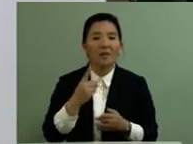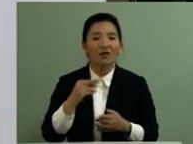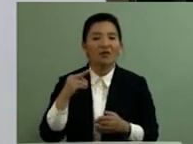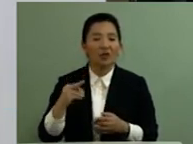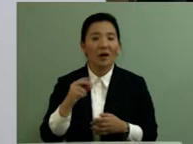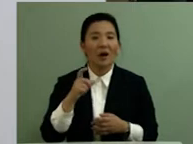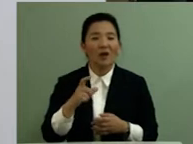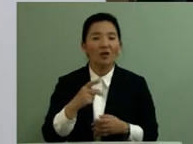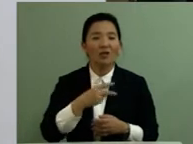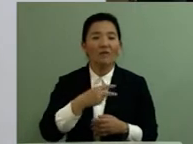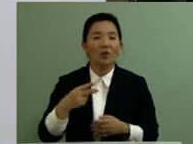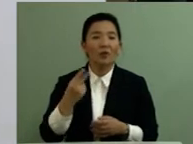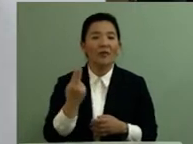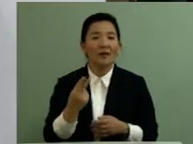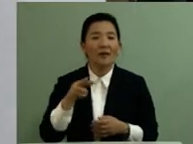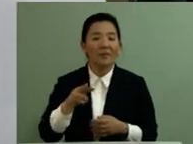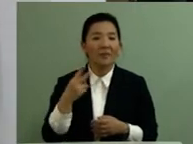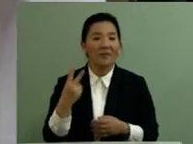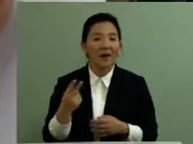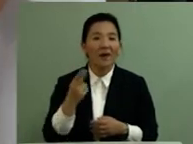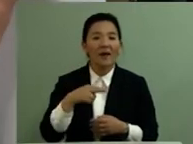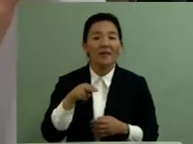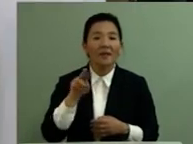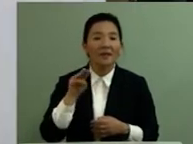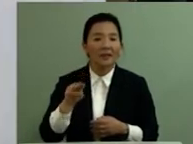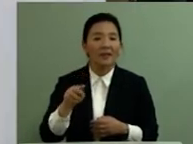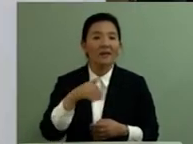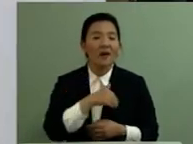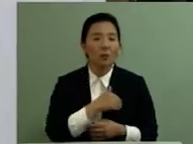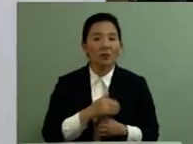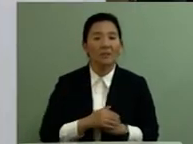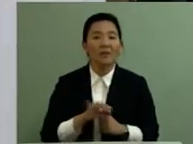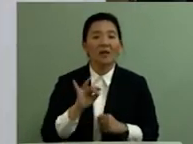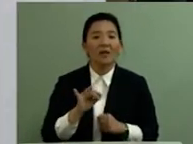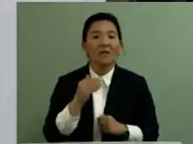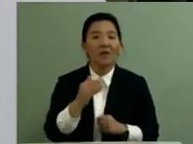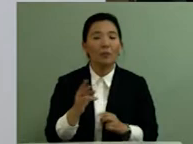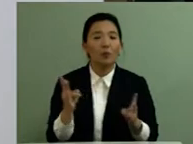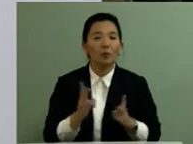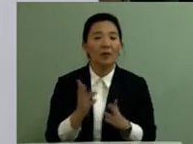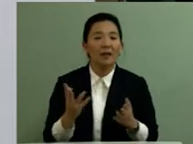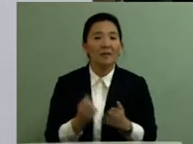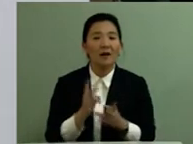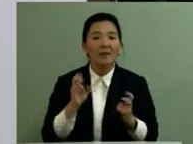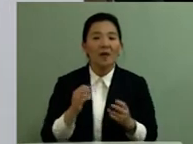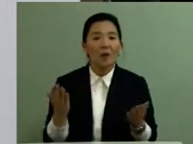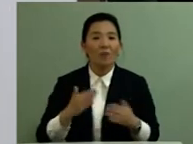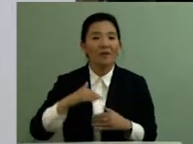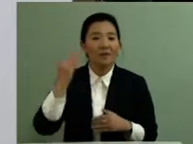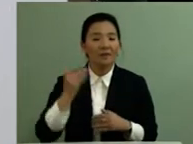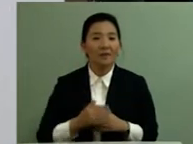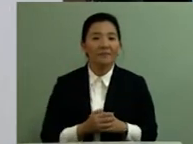m1gh равно cm2 дельта t градус. И вам нужно найти, на какой высоте.